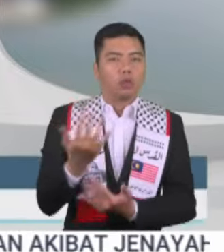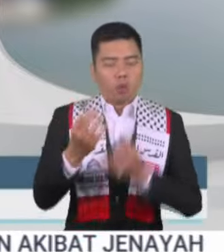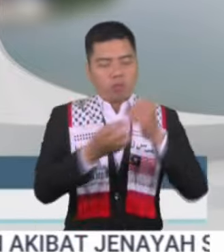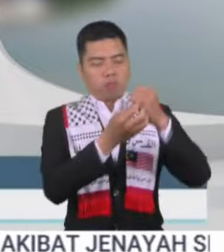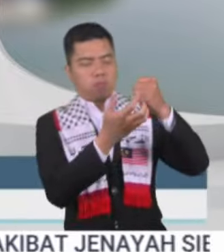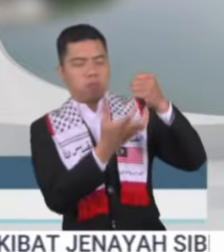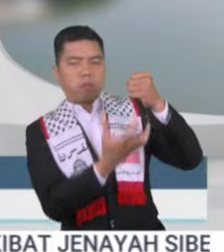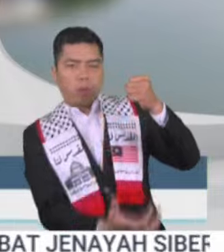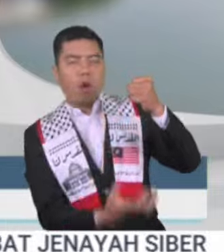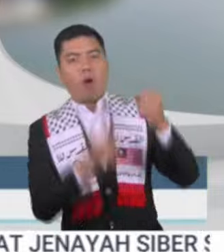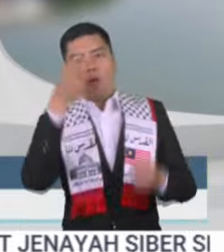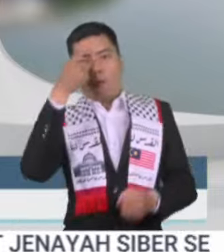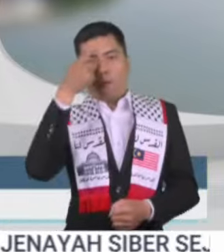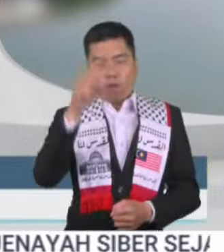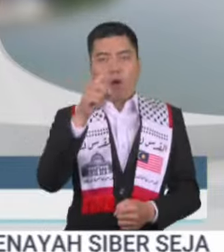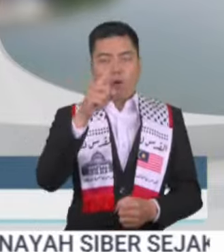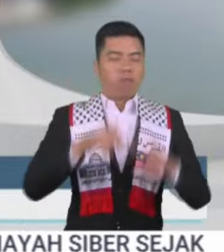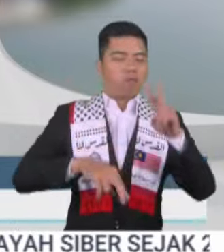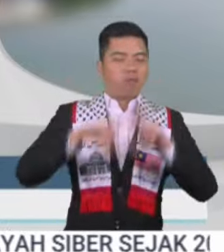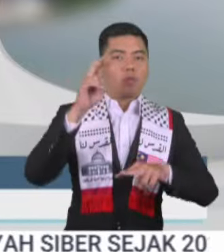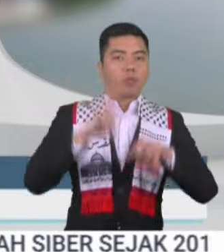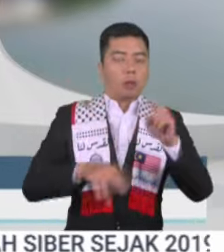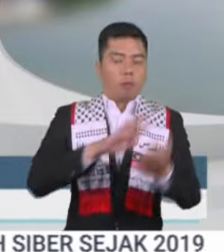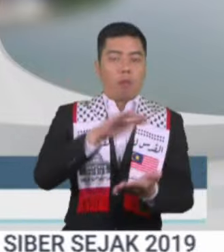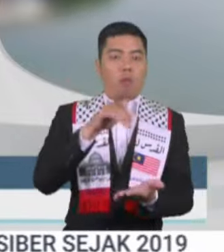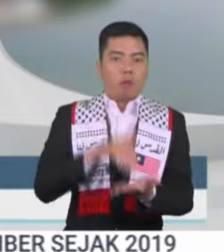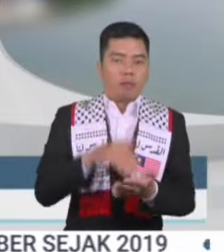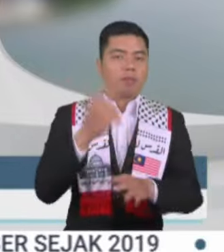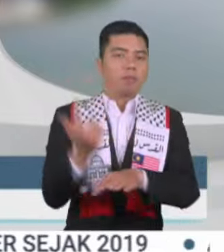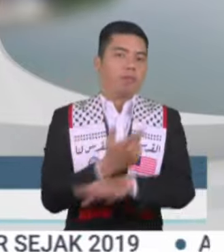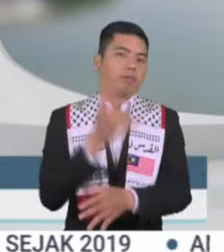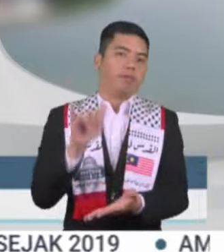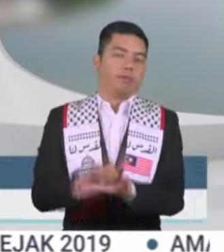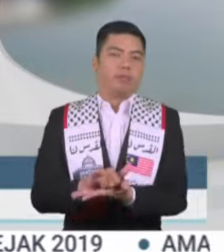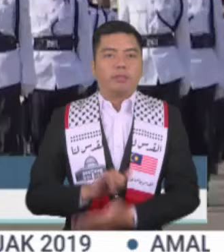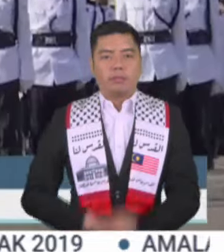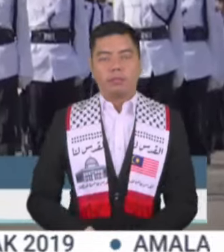peruntukan bagi merealisasi pembinaan pusat latihan